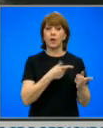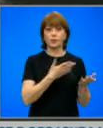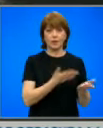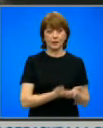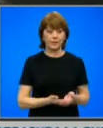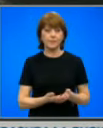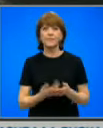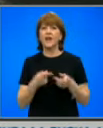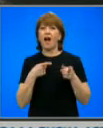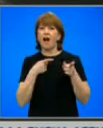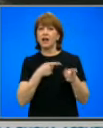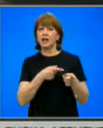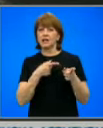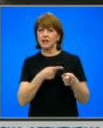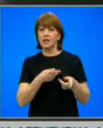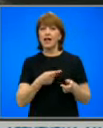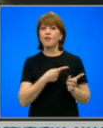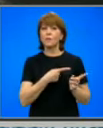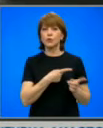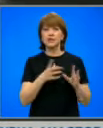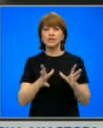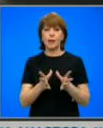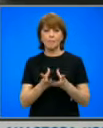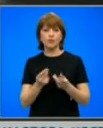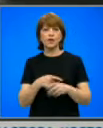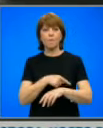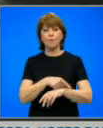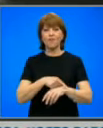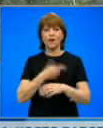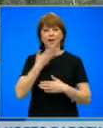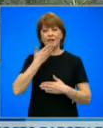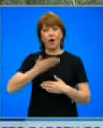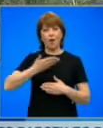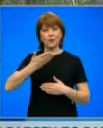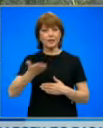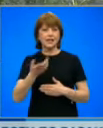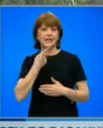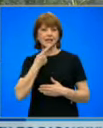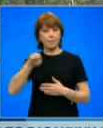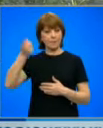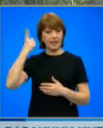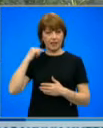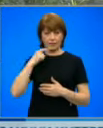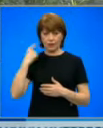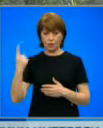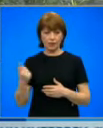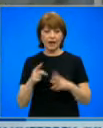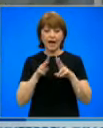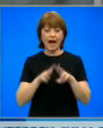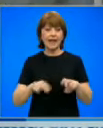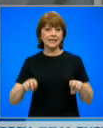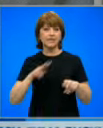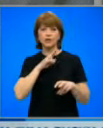Добър вечер. Критиките към прокуратурата започнаха още по време на отчета на МВР за миналата година. Вътрешният министър обяви, че разследващите полицаи